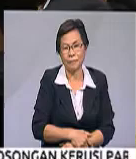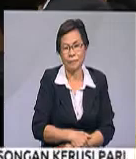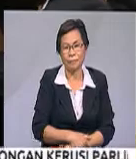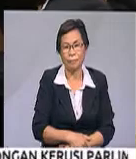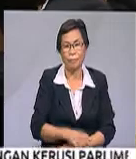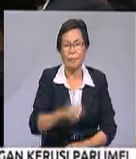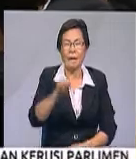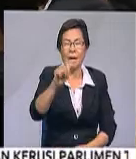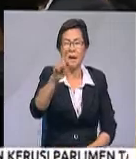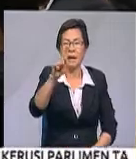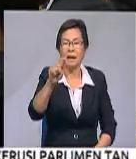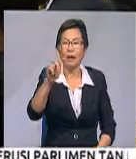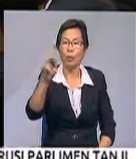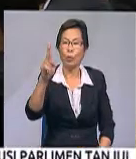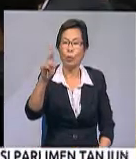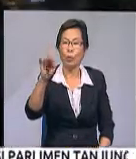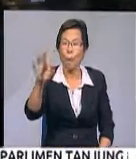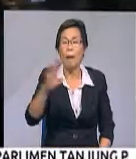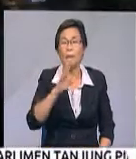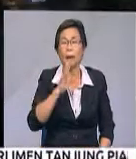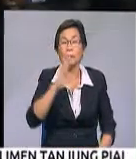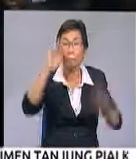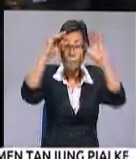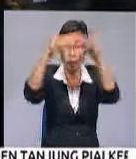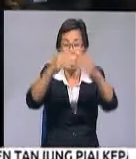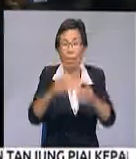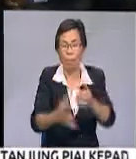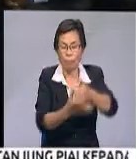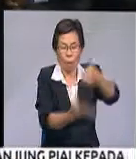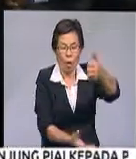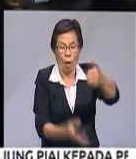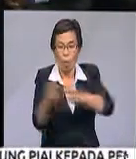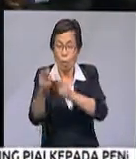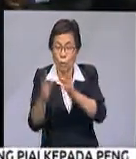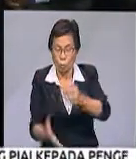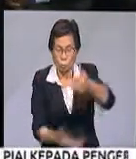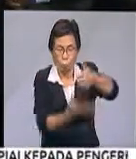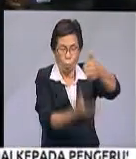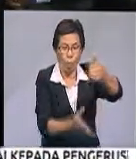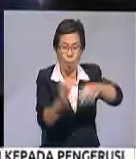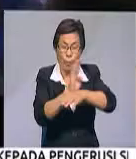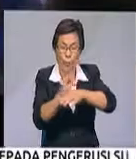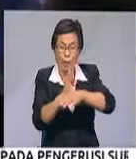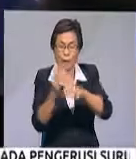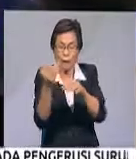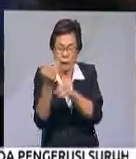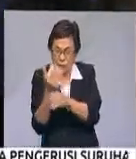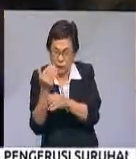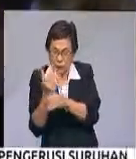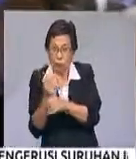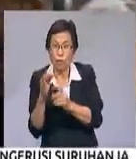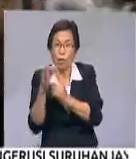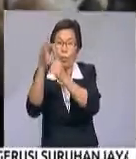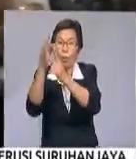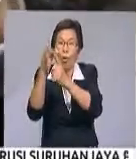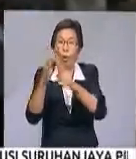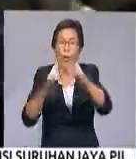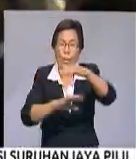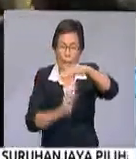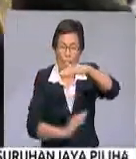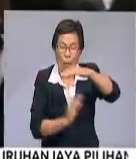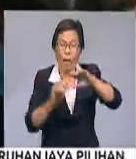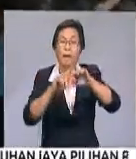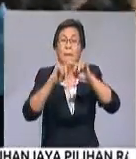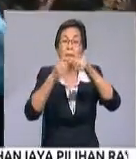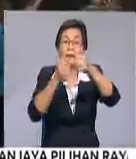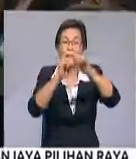Dato' A.T. Kumara Rajah turut menekankan penyediaan peruntukan keusahawanan kepada perniagaan mikro terutamanya di bawah agensi Tekun